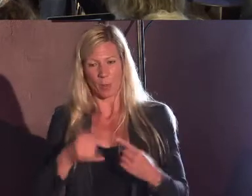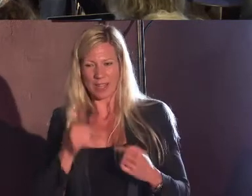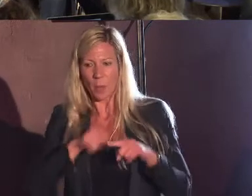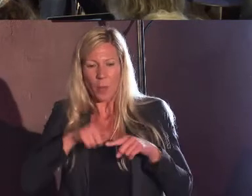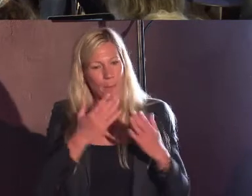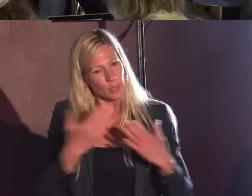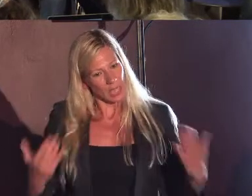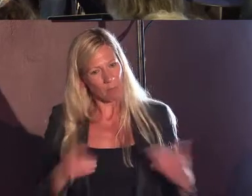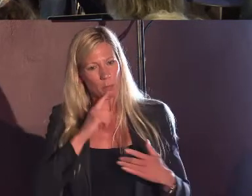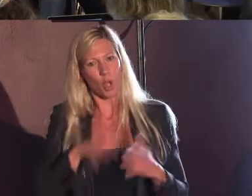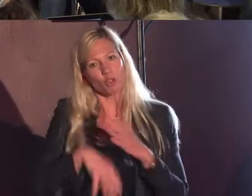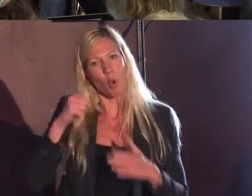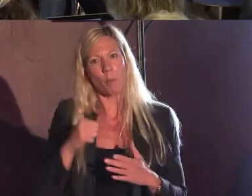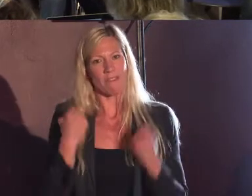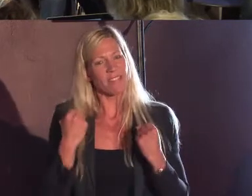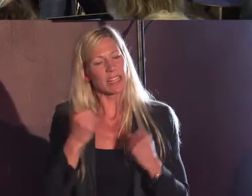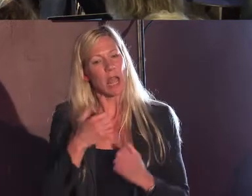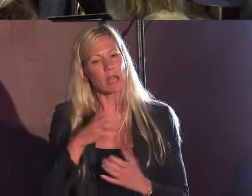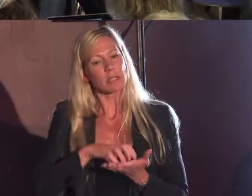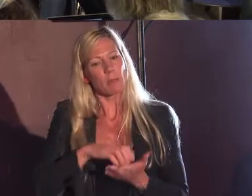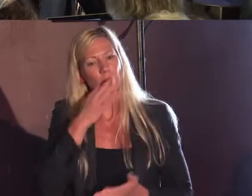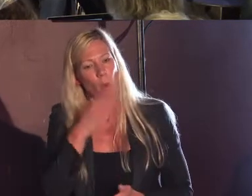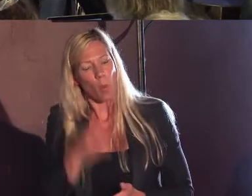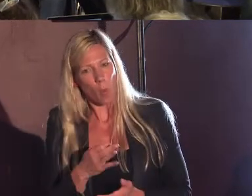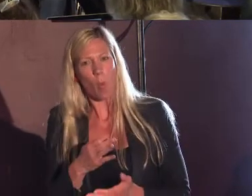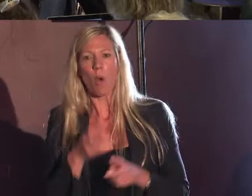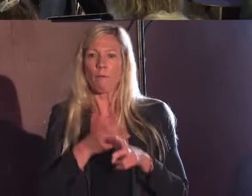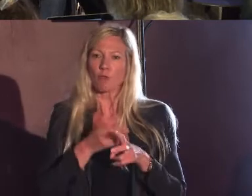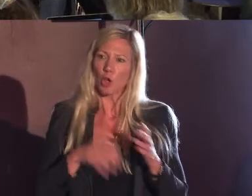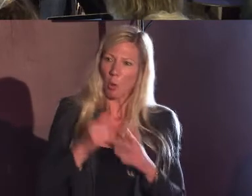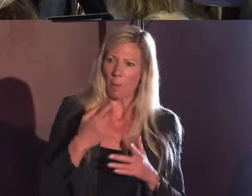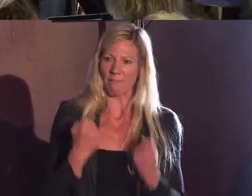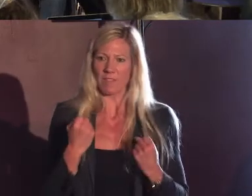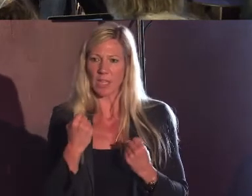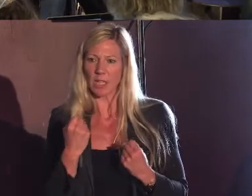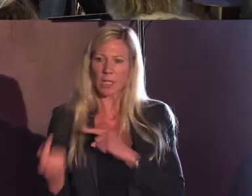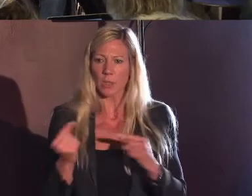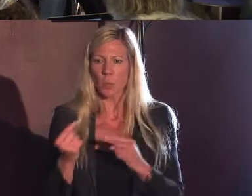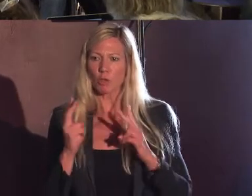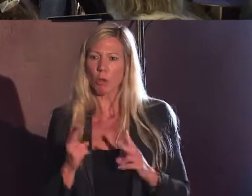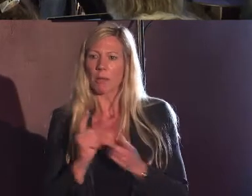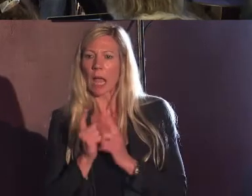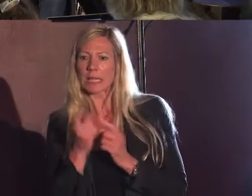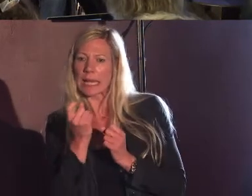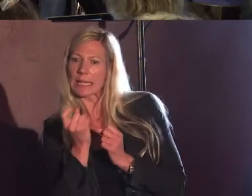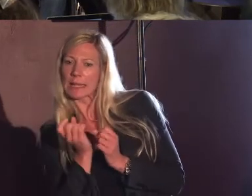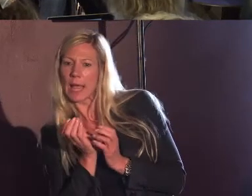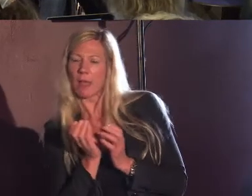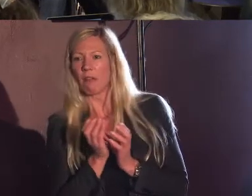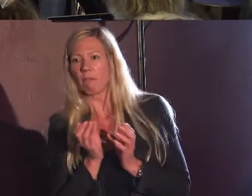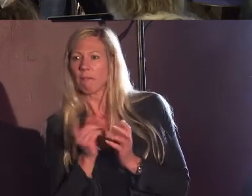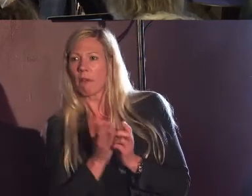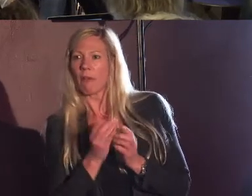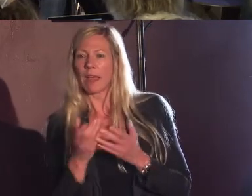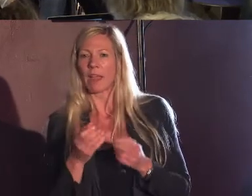verkligen ta upp också väldigt viktiga samhällsfrågor. Att våga bottna i en diskussion som är ligger liksom lite, går lite utöver att